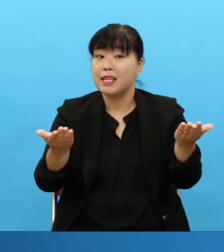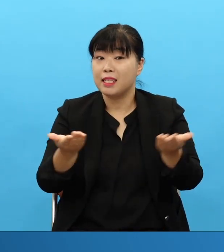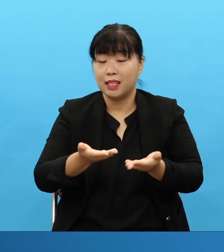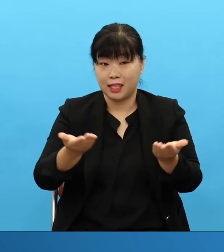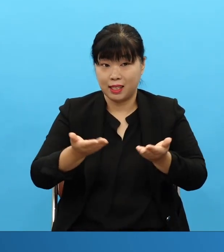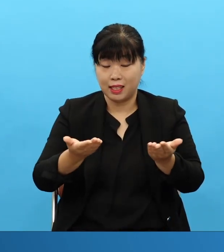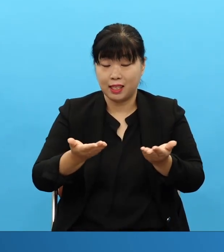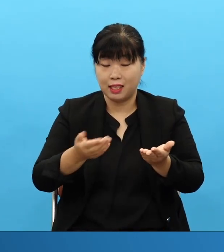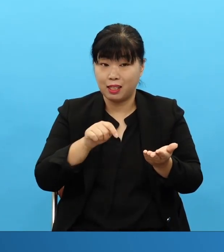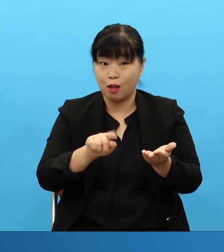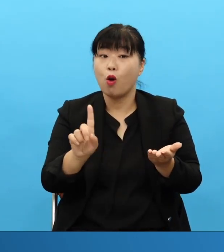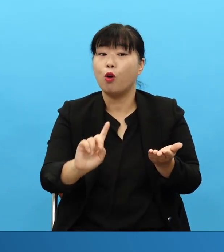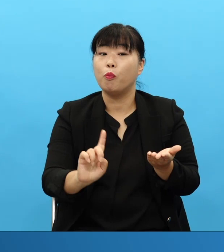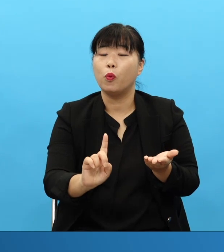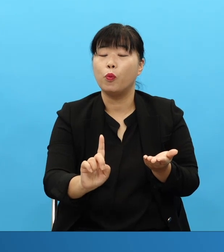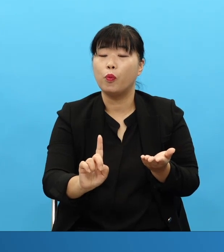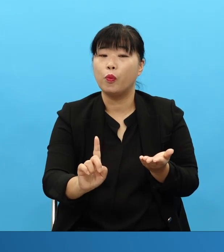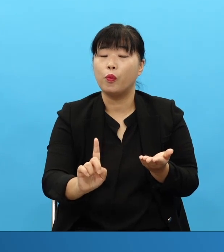완전히